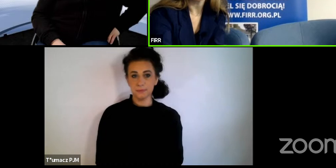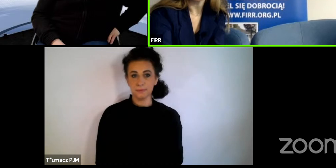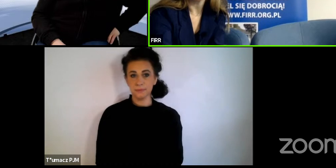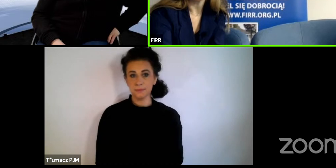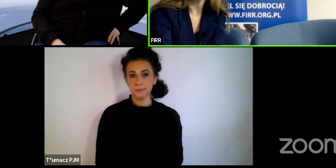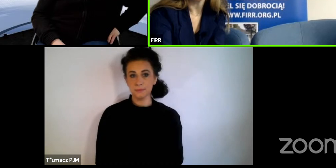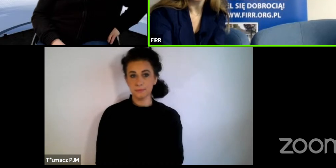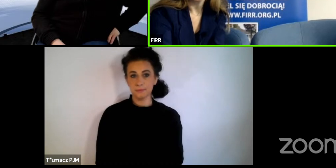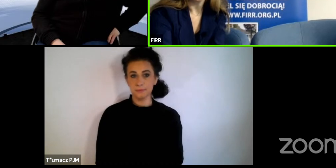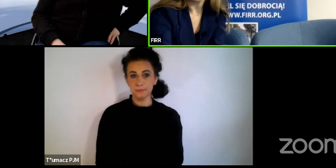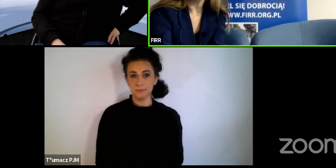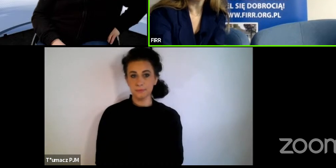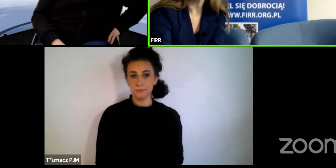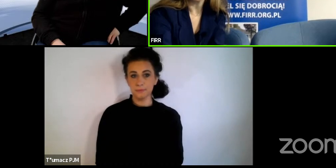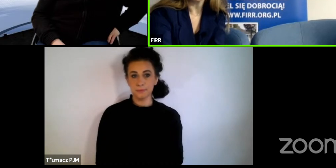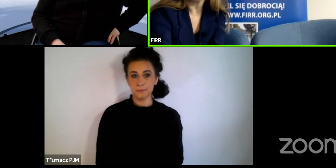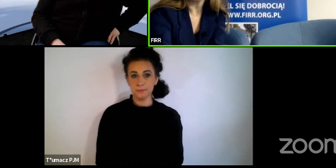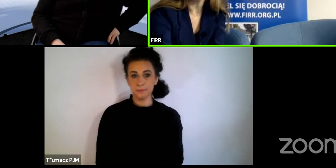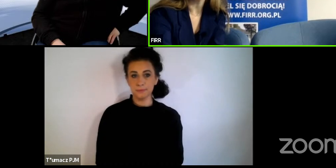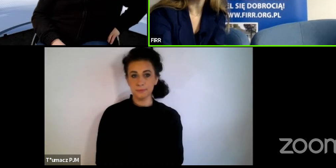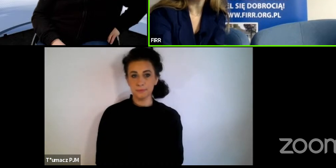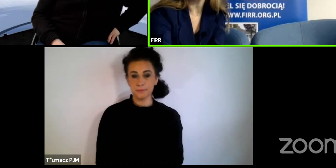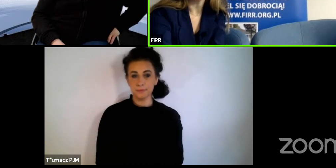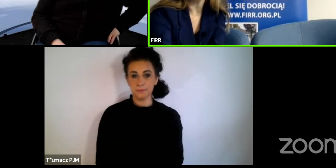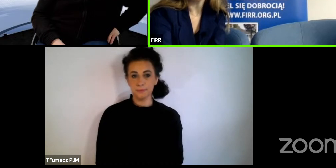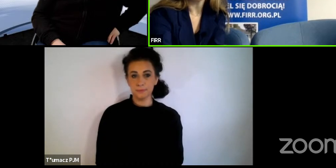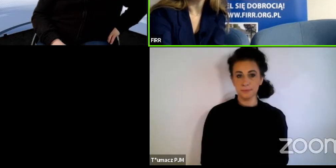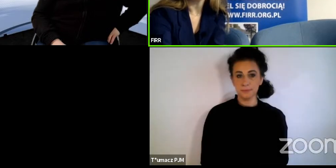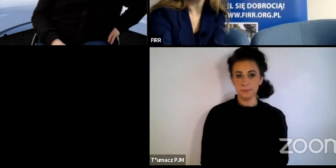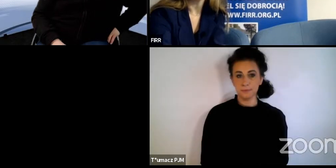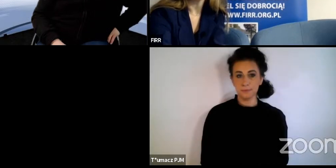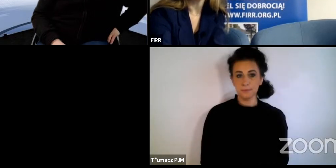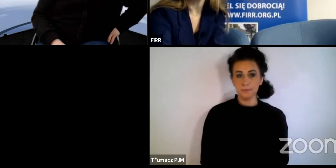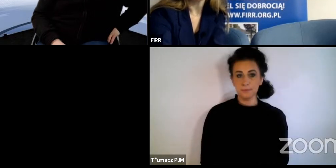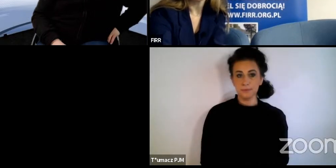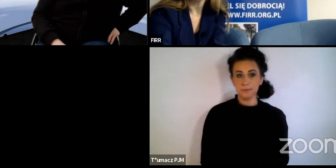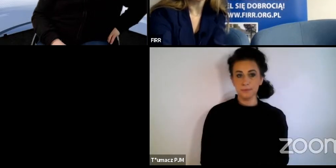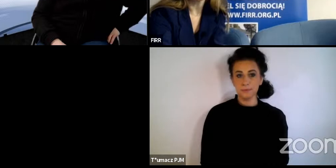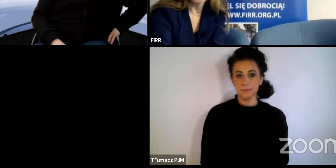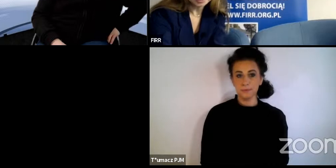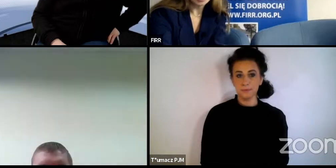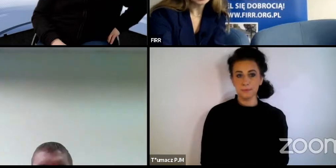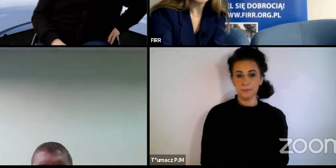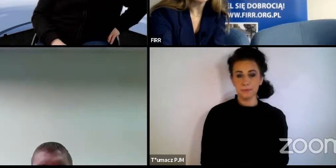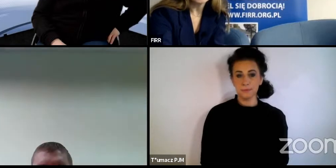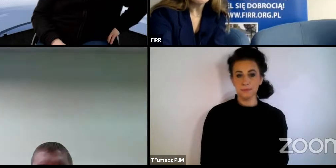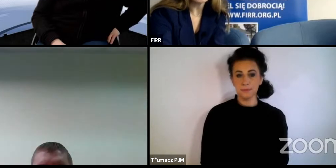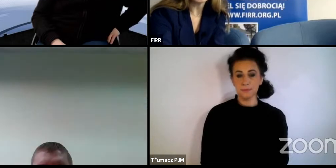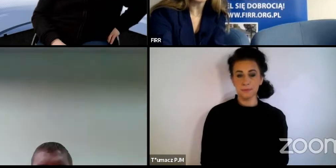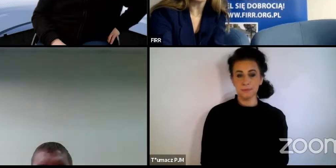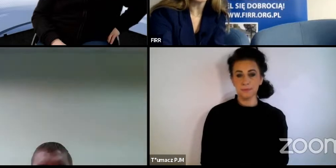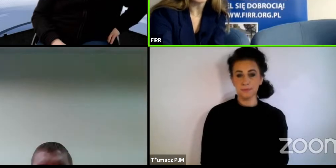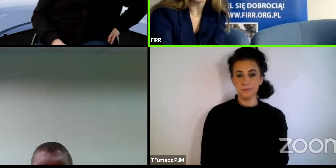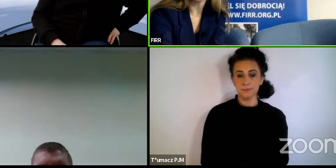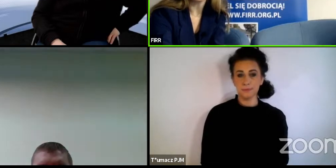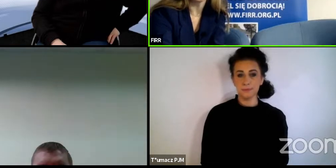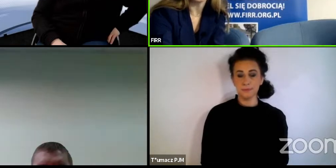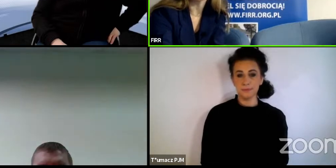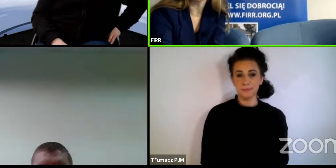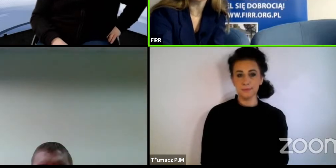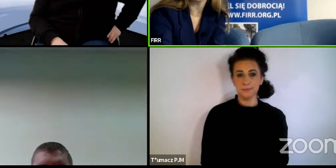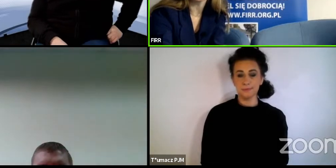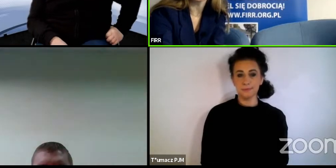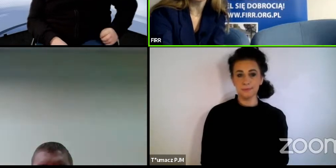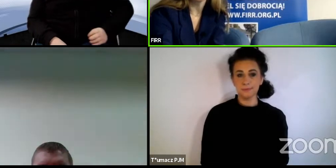u nas podobnie. No, obiecujemy oddać wkrótce słońce. Dobrze, podzielimy się. Dziękuję. Tak. Myślę, że wystarczy